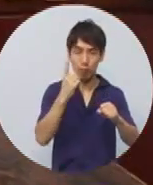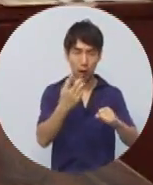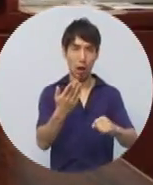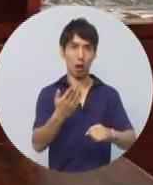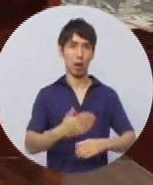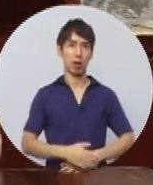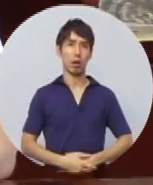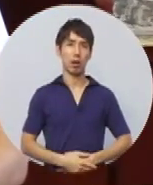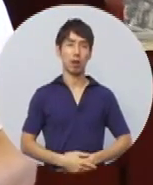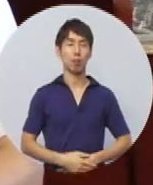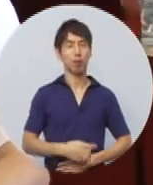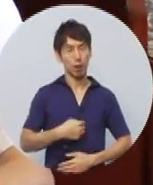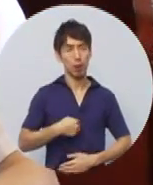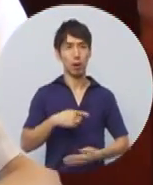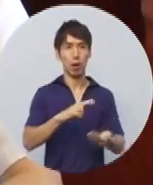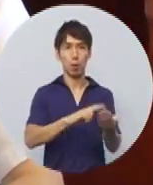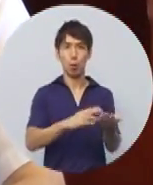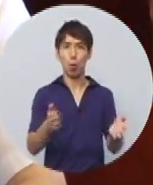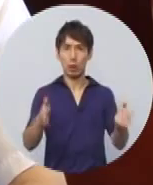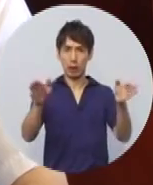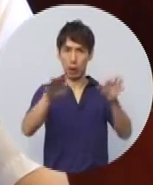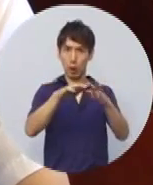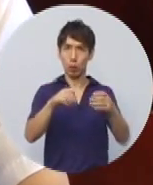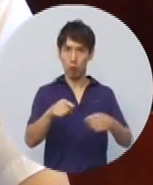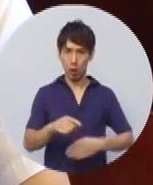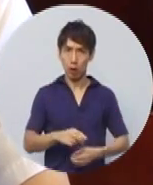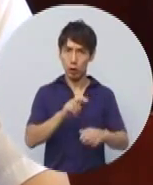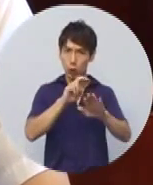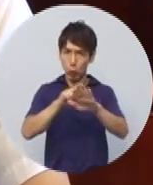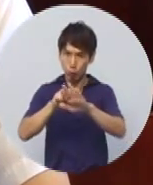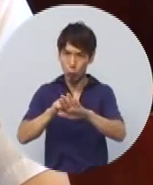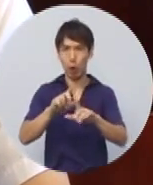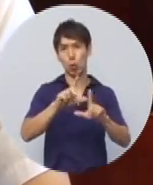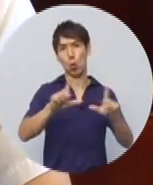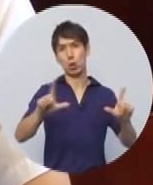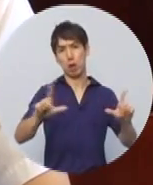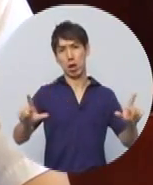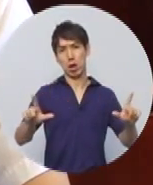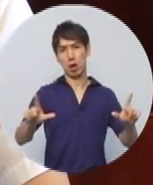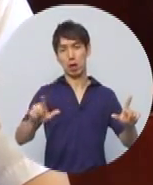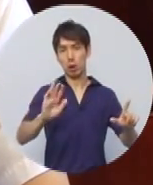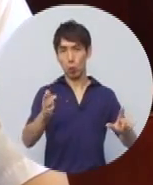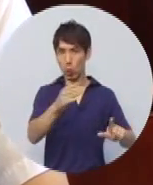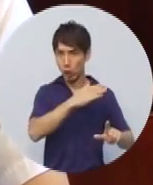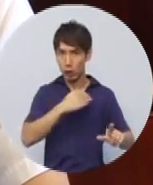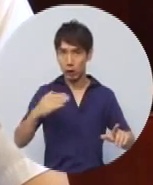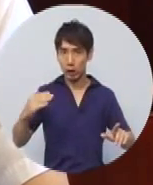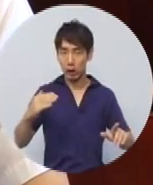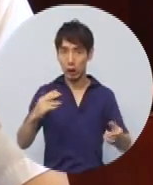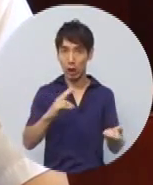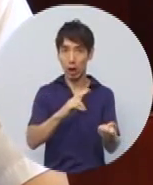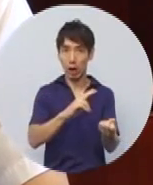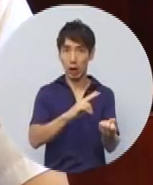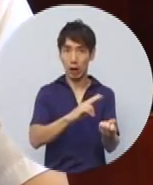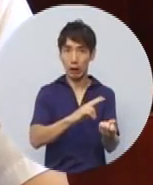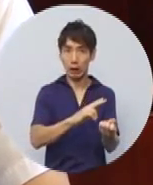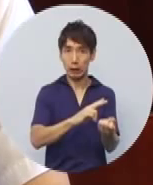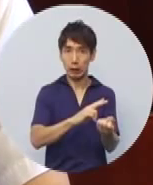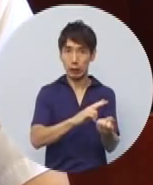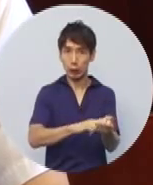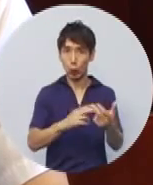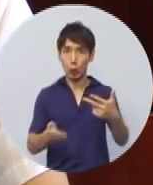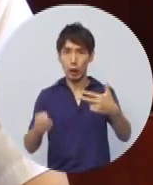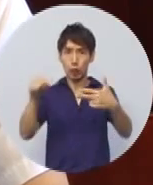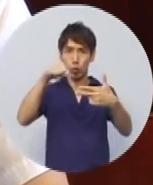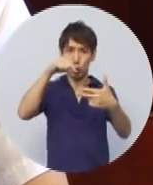やはり病院ですので治療していくということになりますけれども、私たちはやはり医療機関としてその医療の質を高